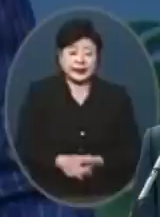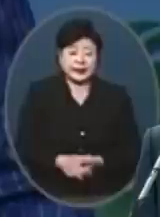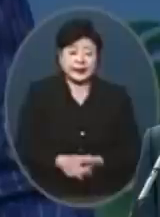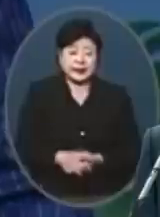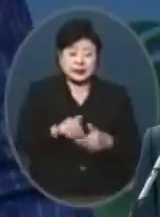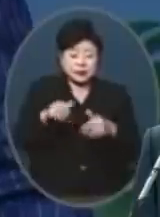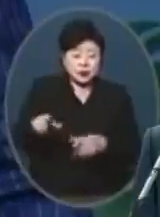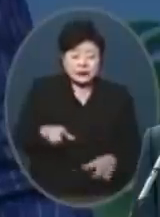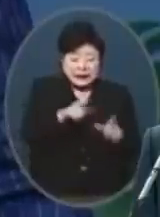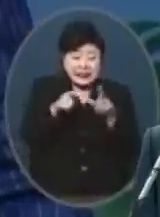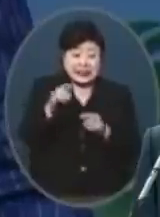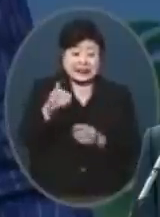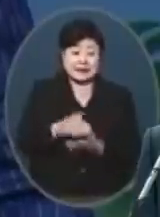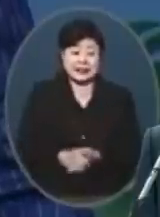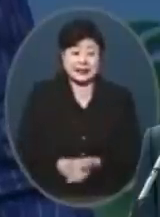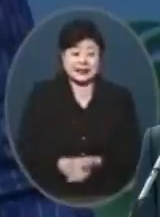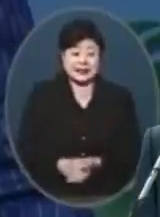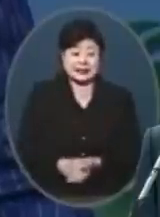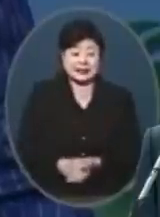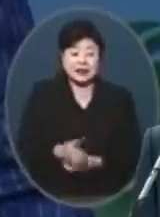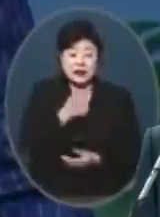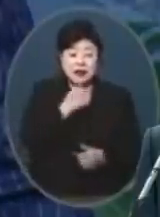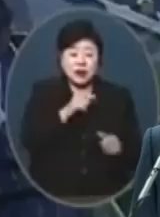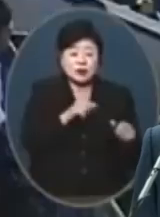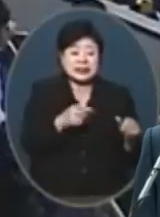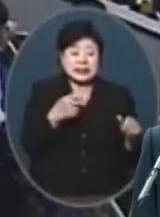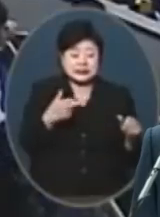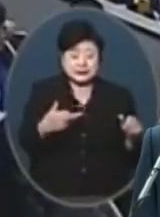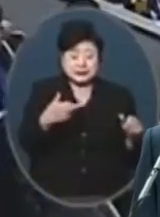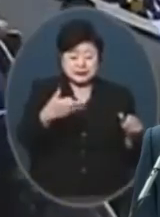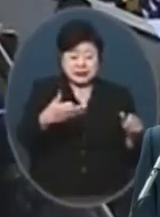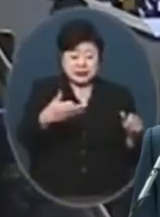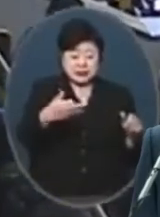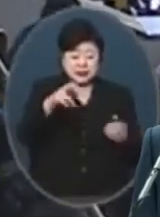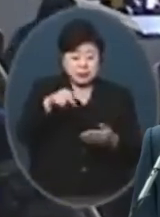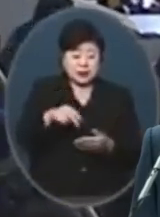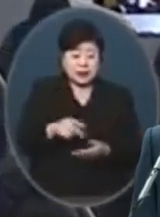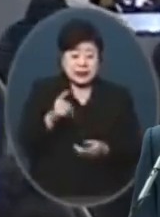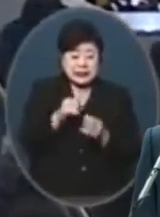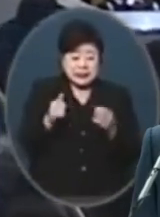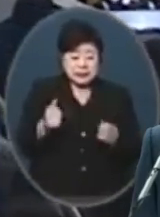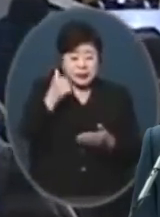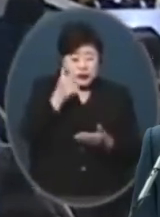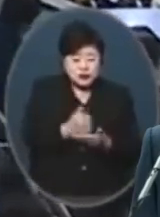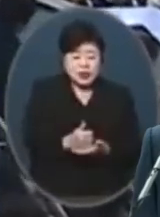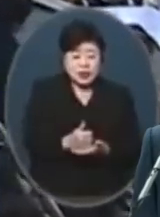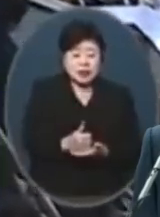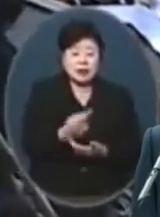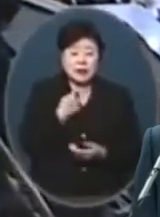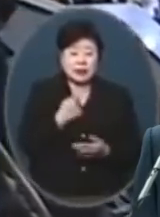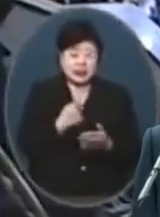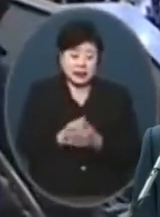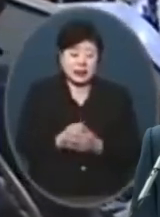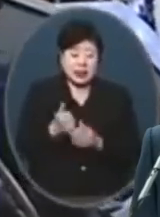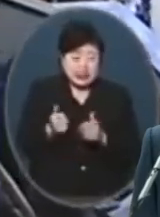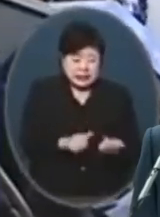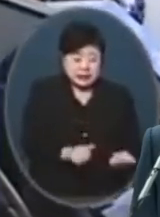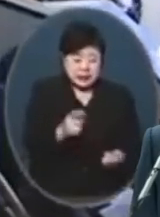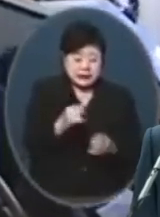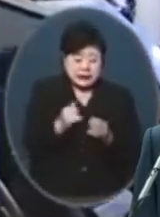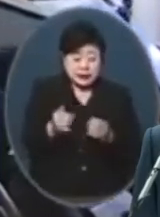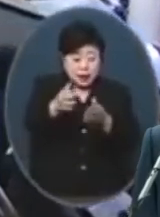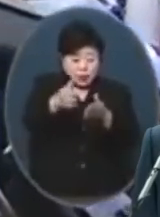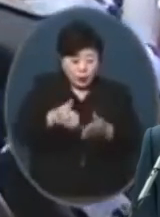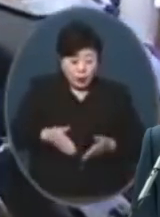종살이하고 있는 것입니다. 로마서 5장 17절 18절에 보면 한 사람의 범죄로 말미암아 사망이 그 한